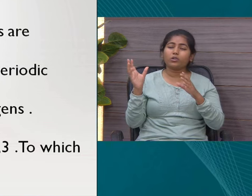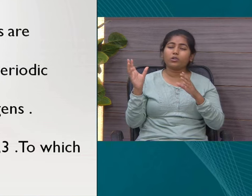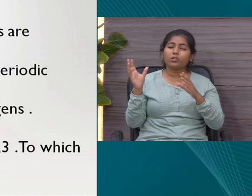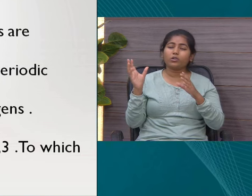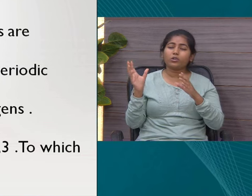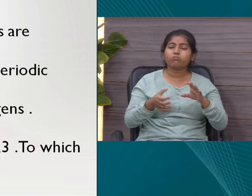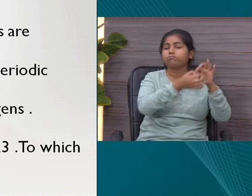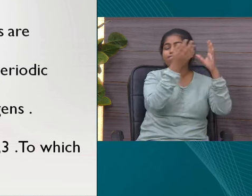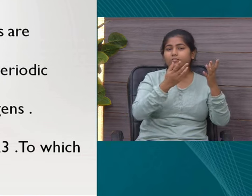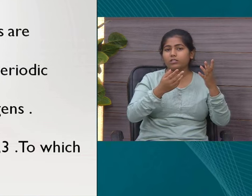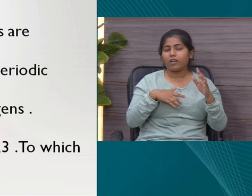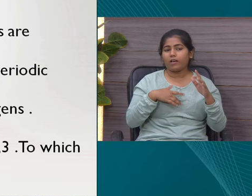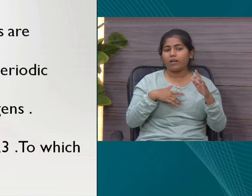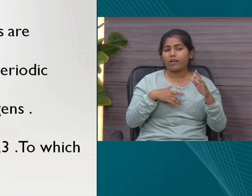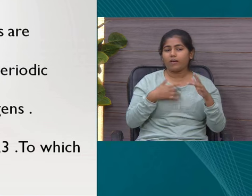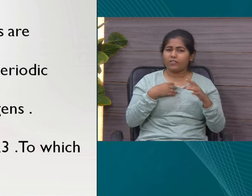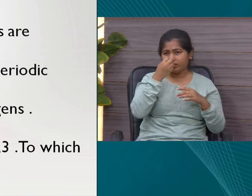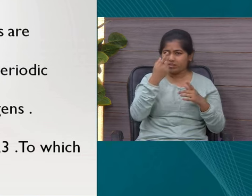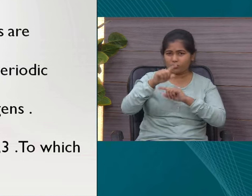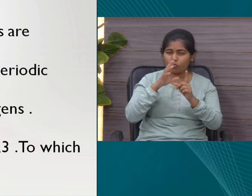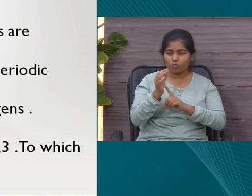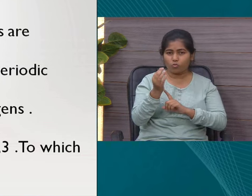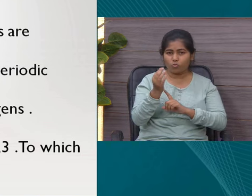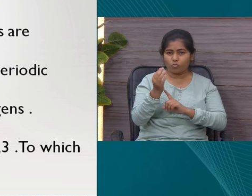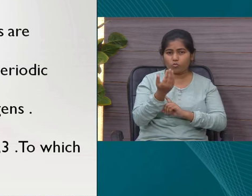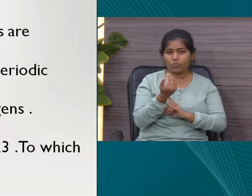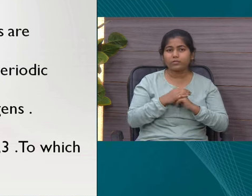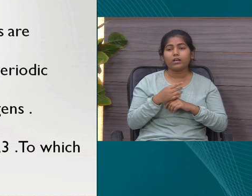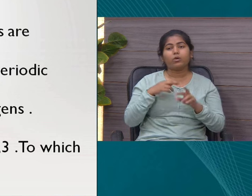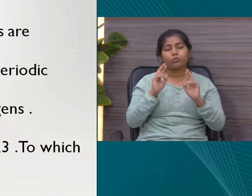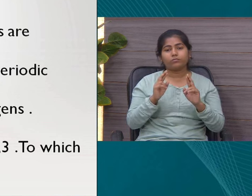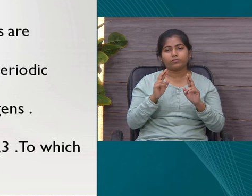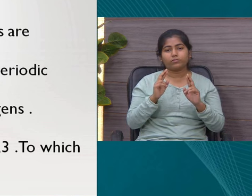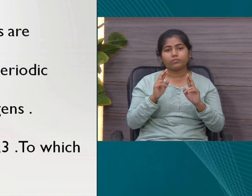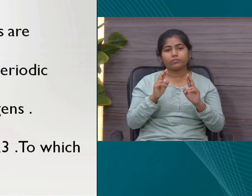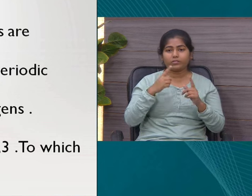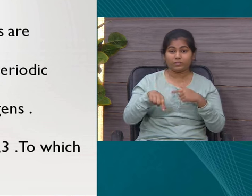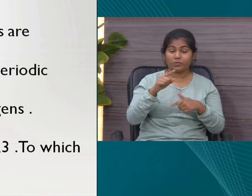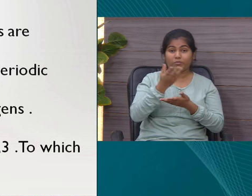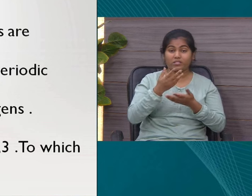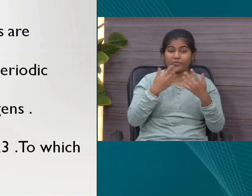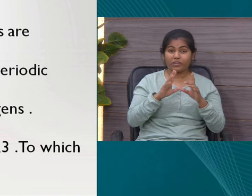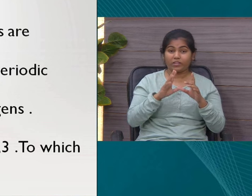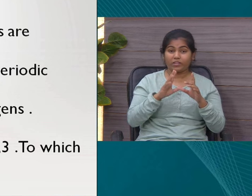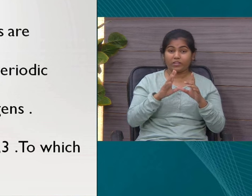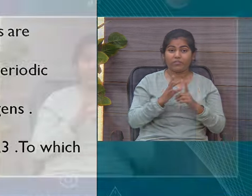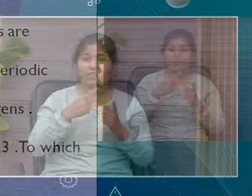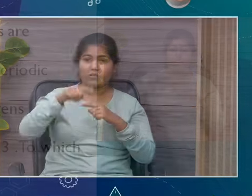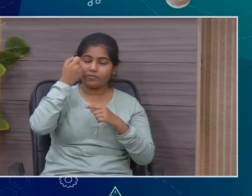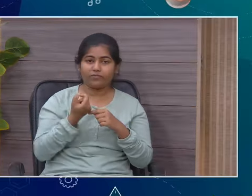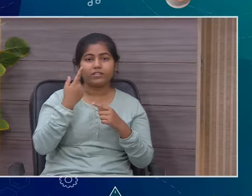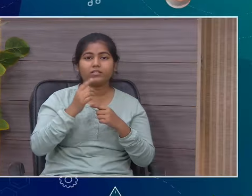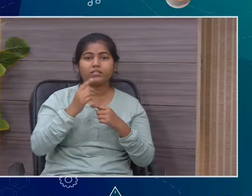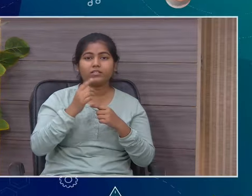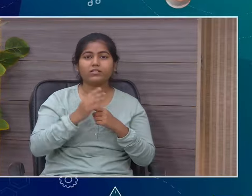पीरियड डज इट बिलोंग्स, आई थिंक आसानी से आप इसे कर पाएंगे। आशा करती हूँ ये सत्र में हमने जो भी किया ये आप अच्छे से समझ पाए